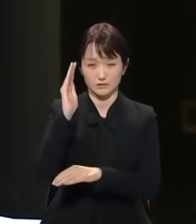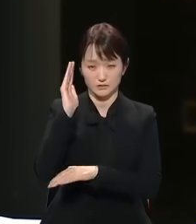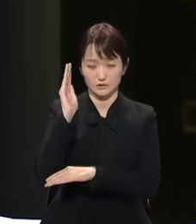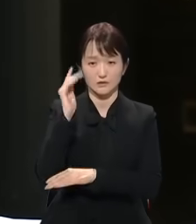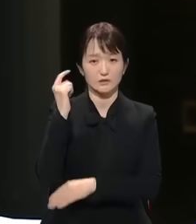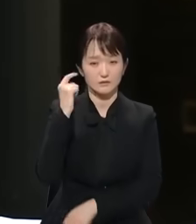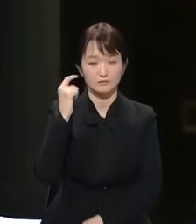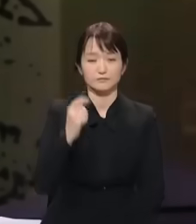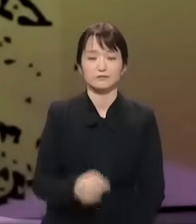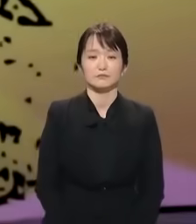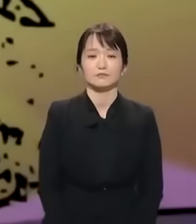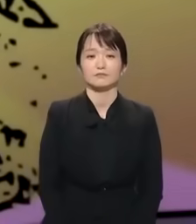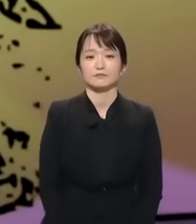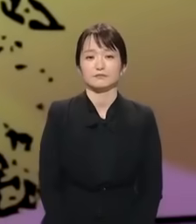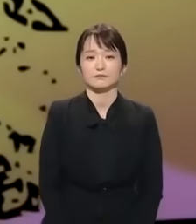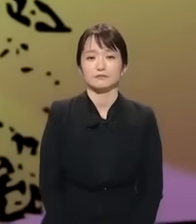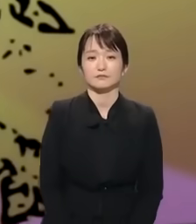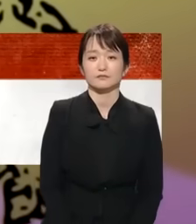들어보시죠.